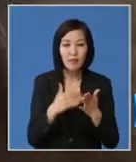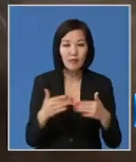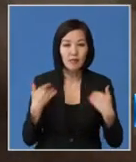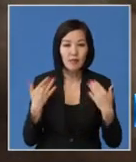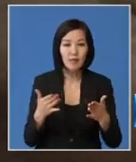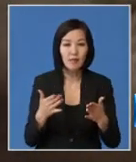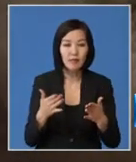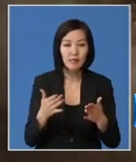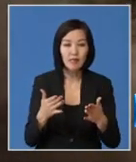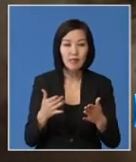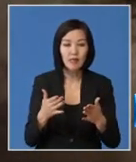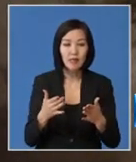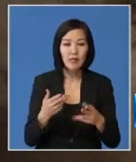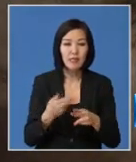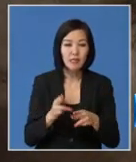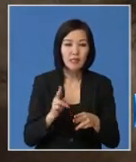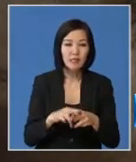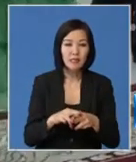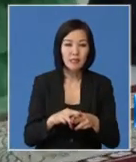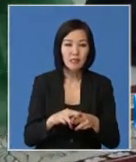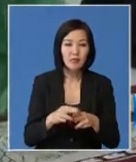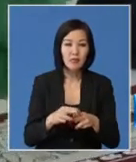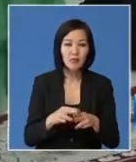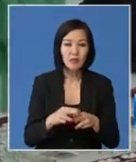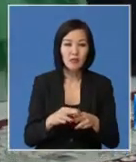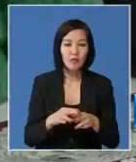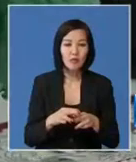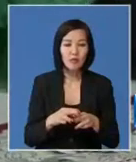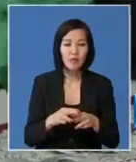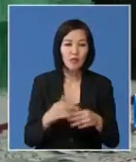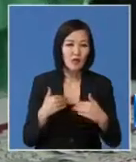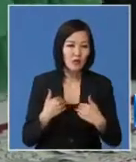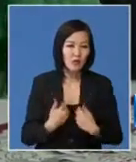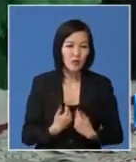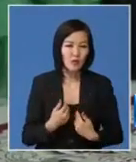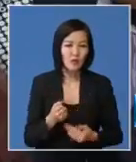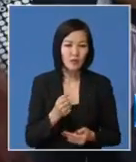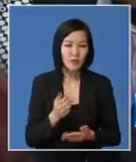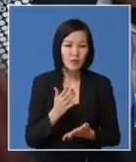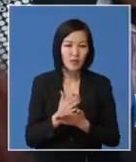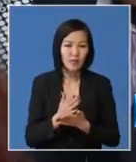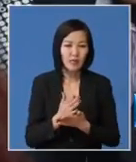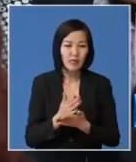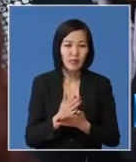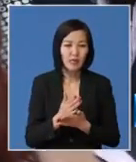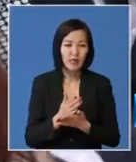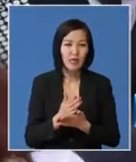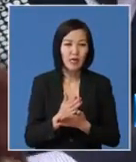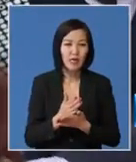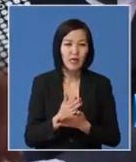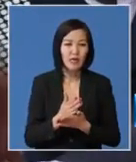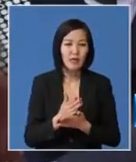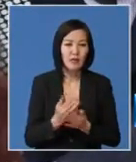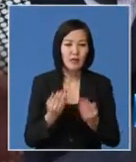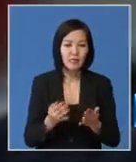басып көрді. Десе де көңілдері тым көтеріліп кетпегені белгілі. Аты заман орталықта қараусыз қалған қарттардың үміті мен